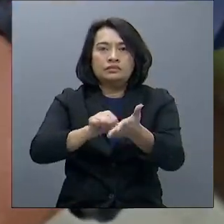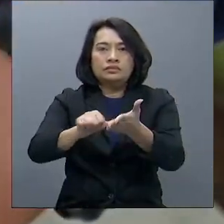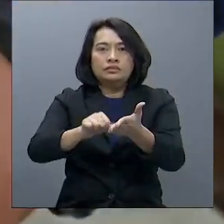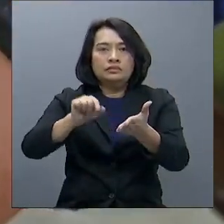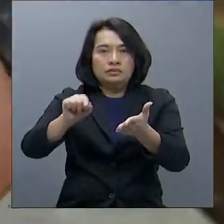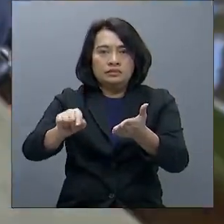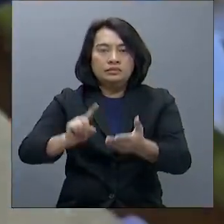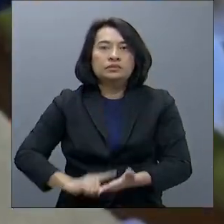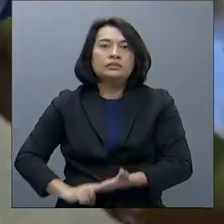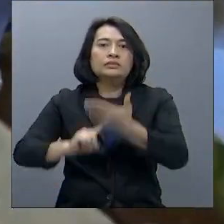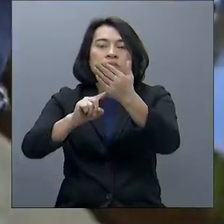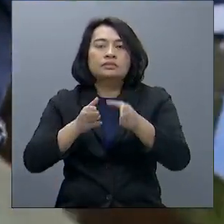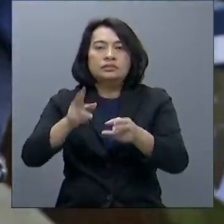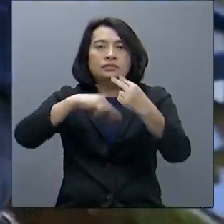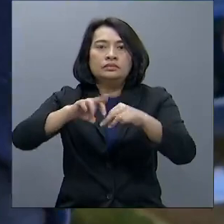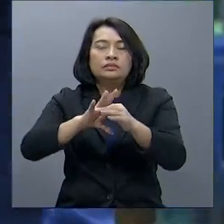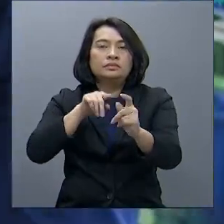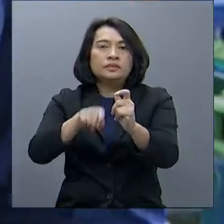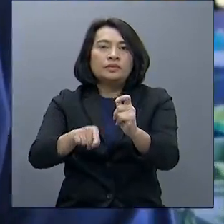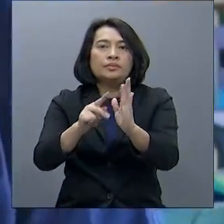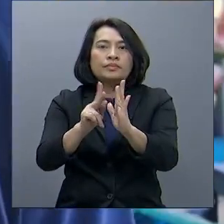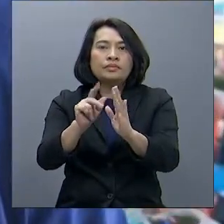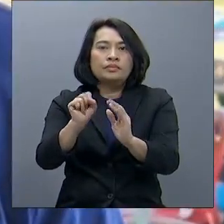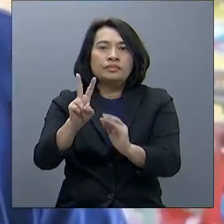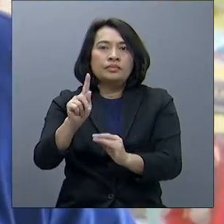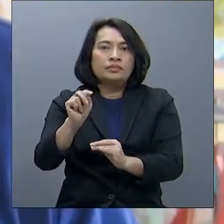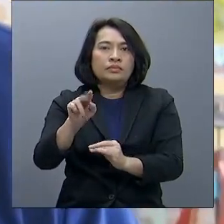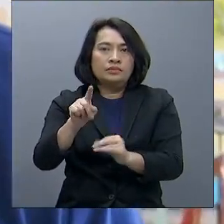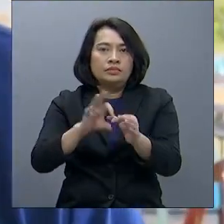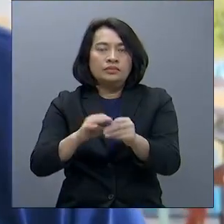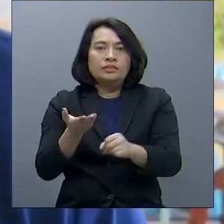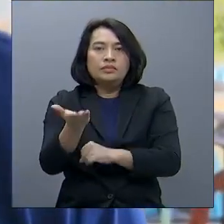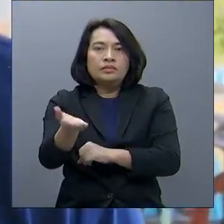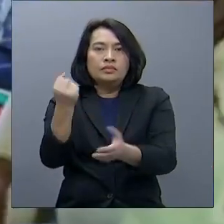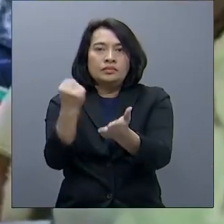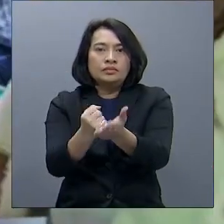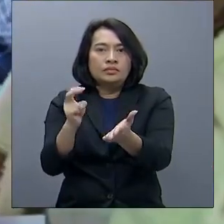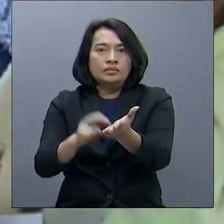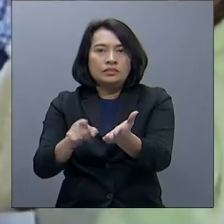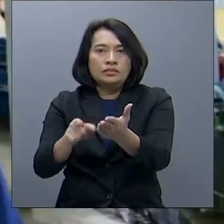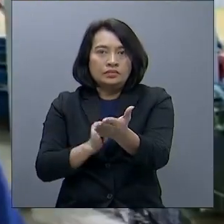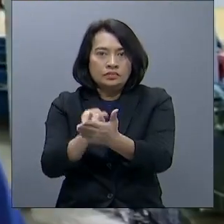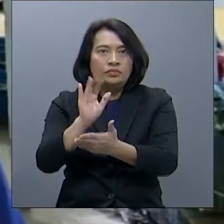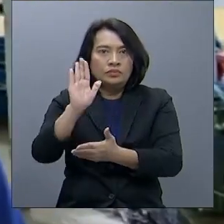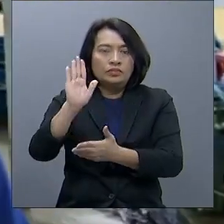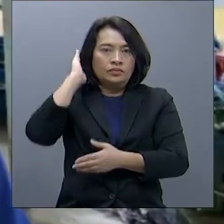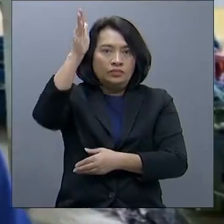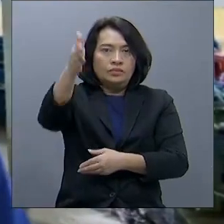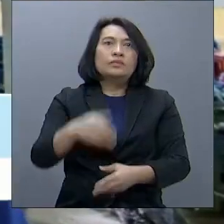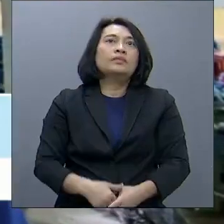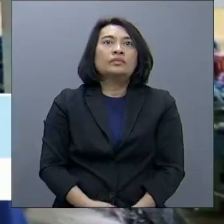ให้ไปยื่นต่อฝ่ายปกครองที่อำเภอเกษตรวิสัยเพื่อขอใบอนุญาตให้ถูกต้องต่อไปค่ะ อำเภอเ